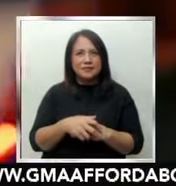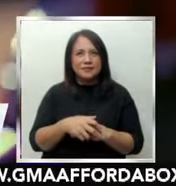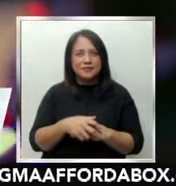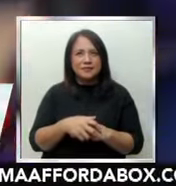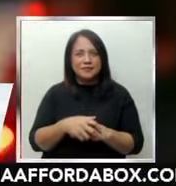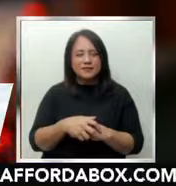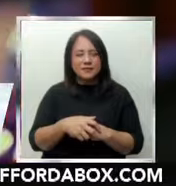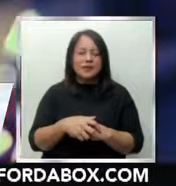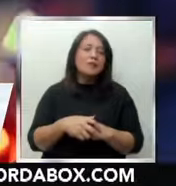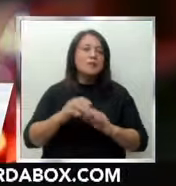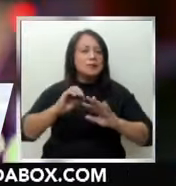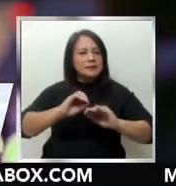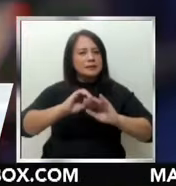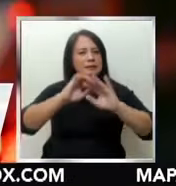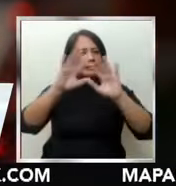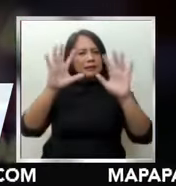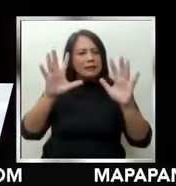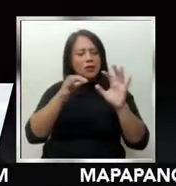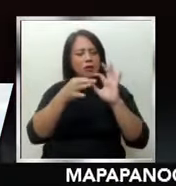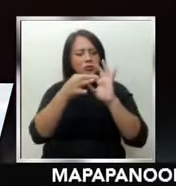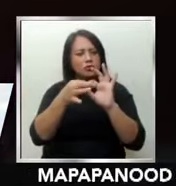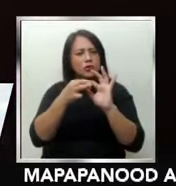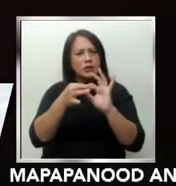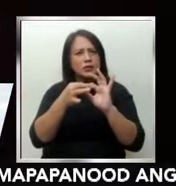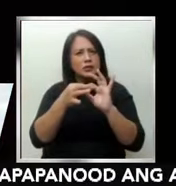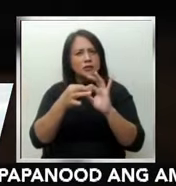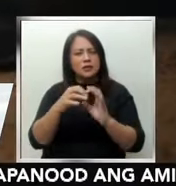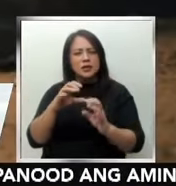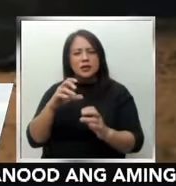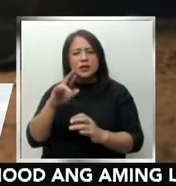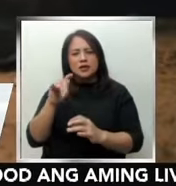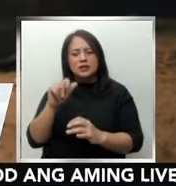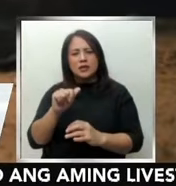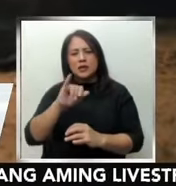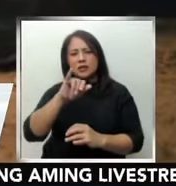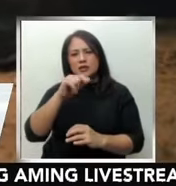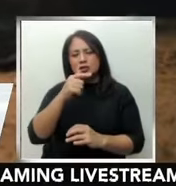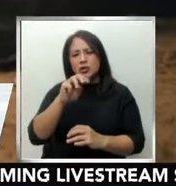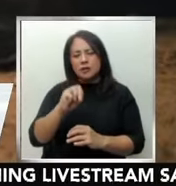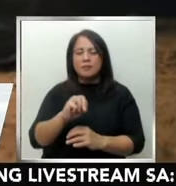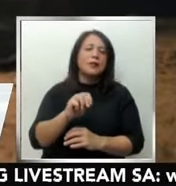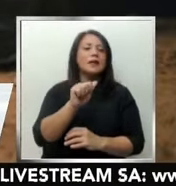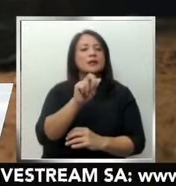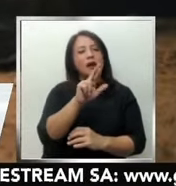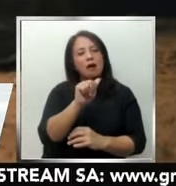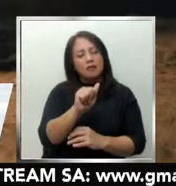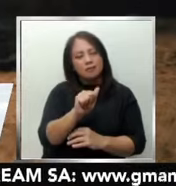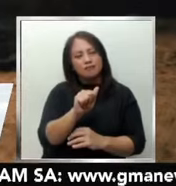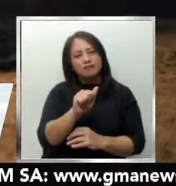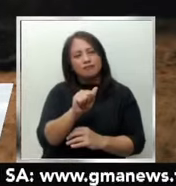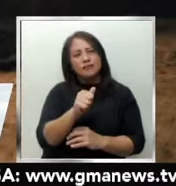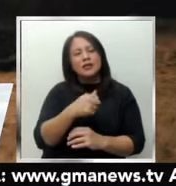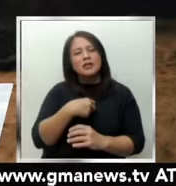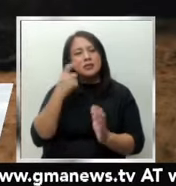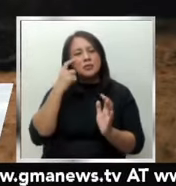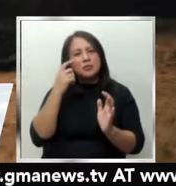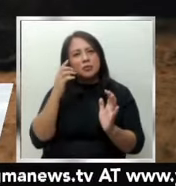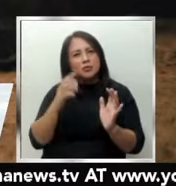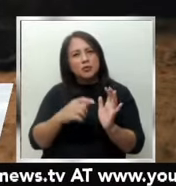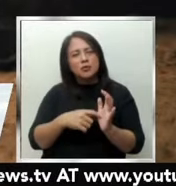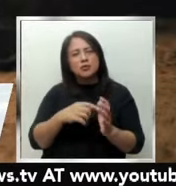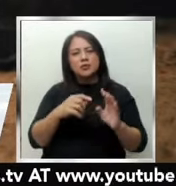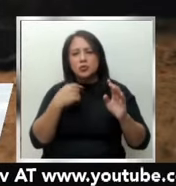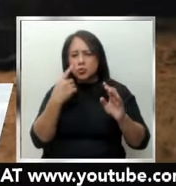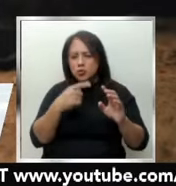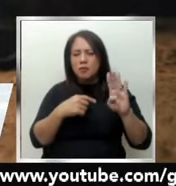lilinaw na ang connections in Crystal gem at ni Hara urua kikilalanin rin sila ng Bounty hunters